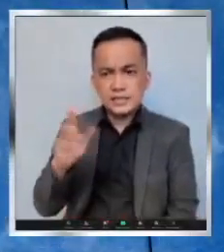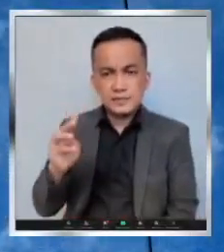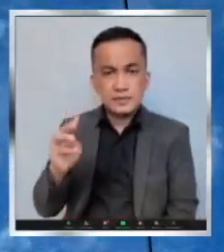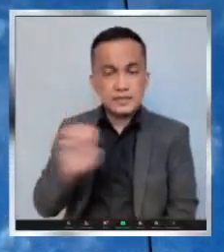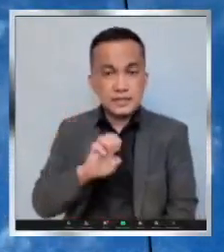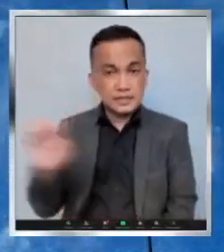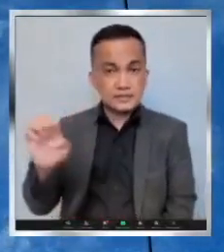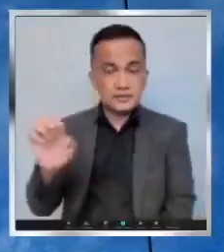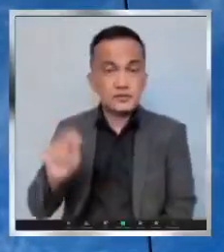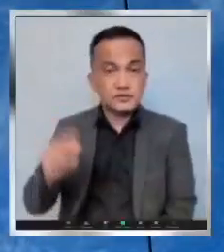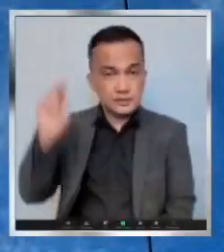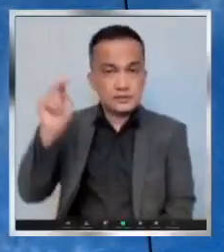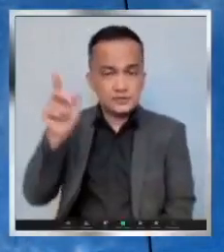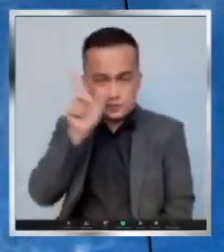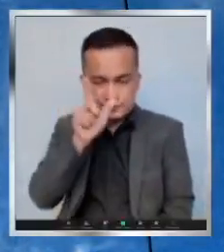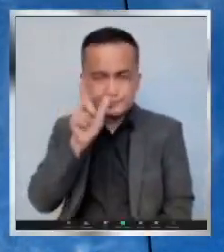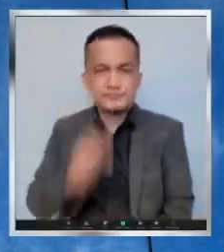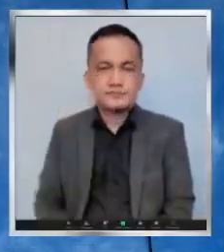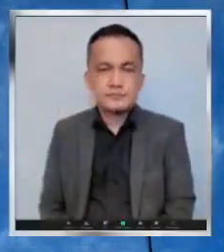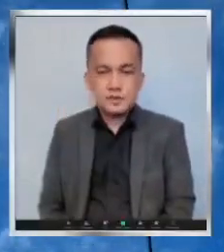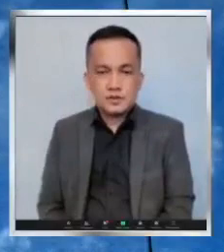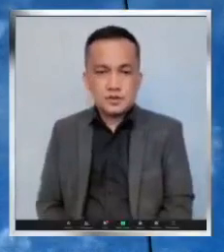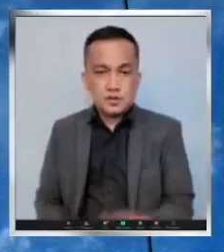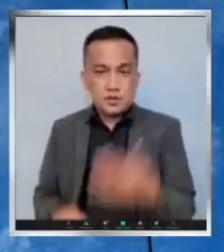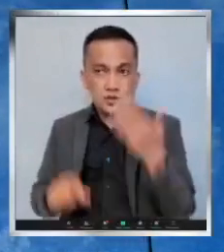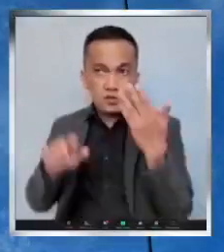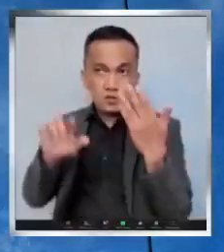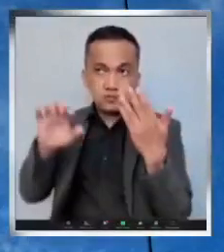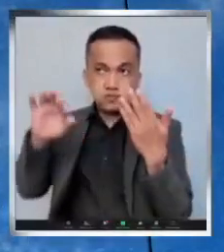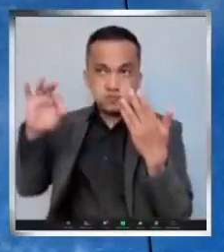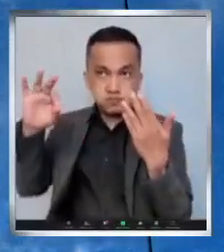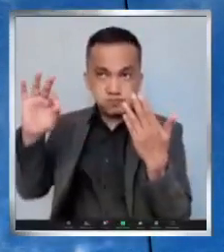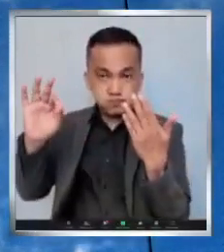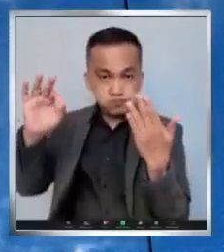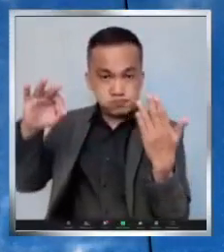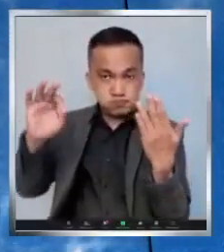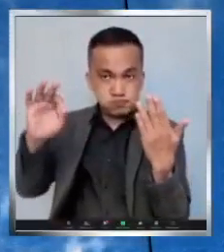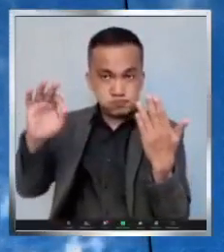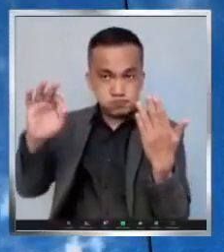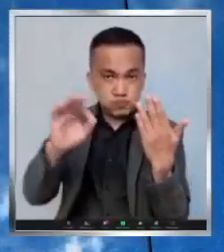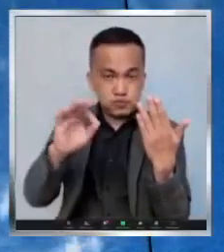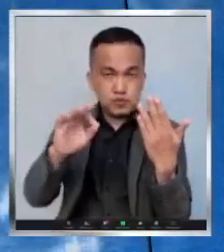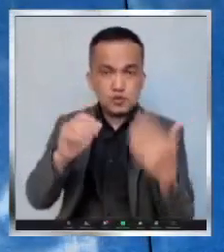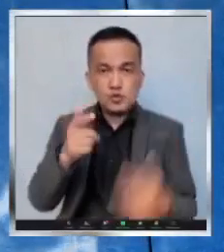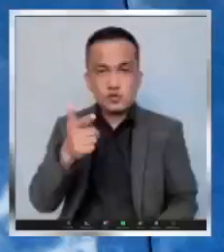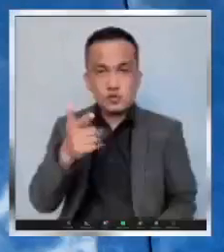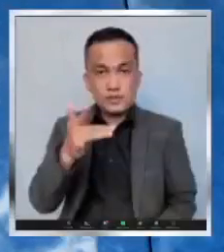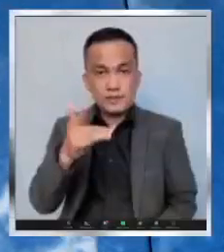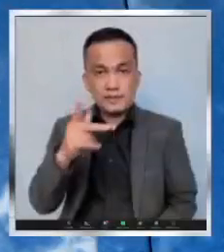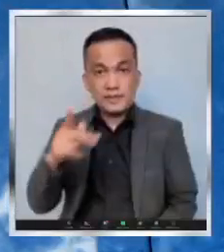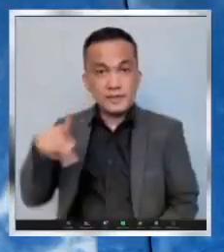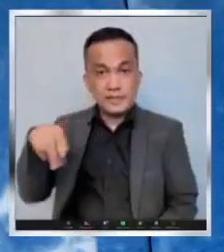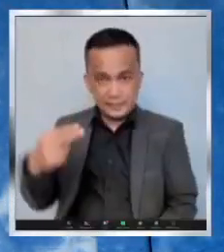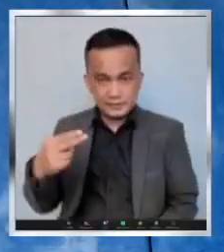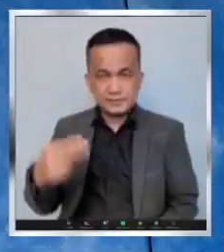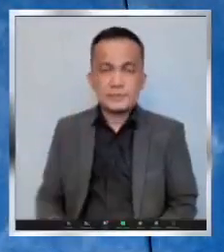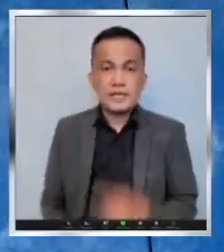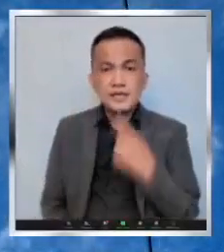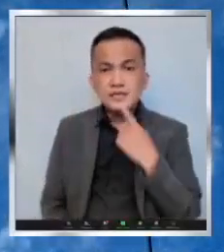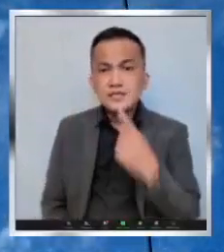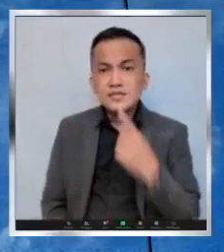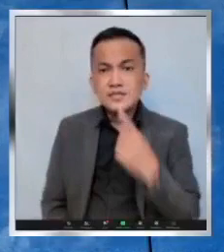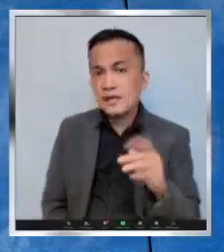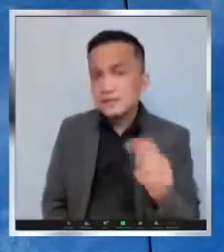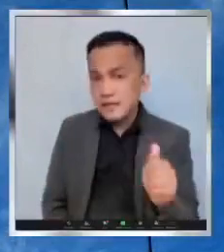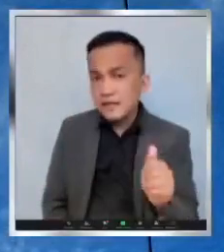northern Luzon. Kumikilos ito pa north-northwest sa bilis na 25 kilometers per hour. Ayon sa PAGASA,